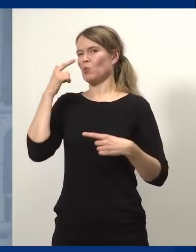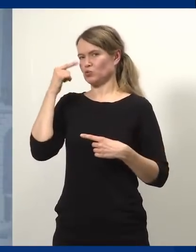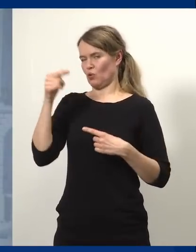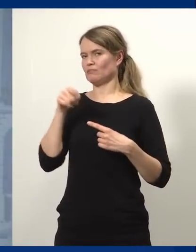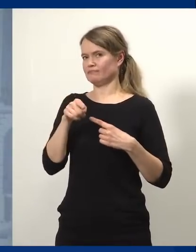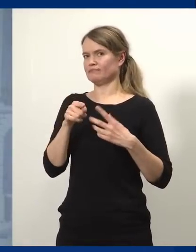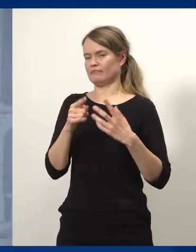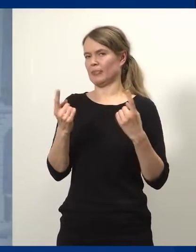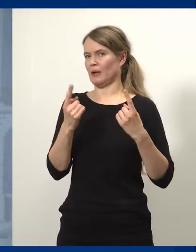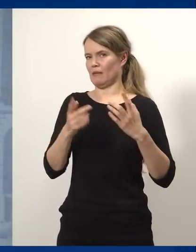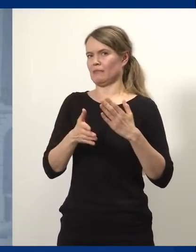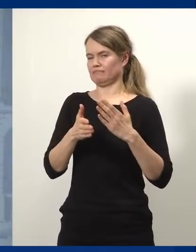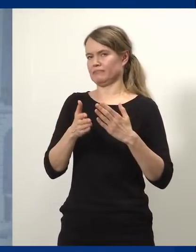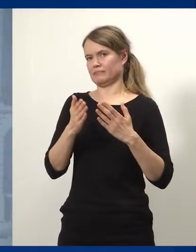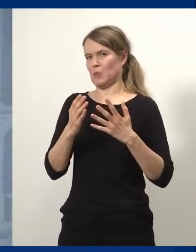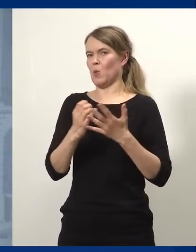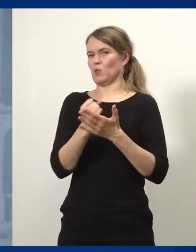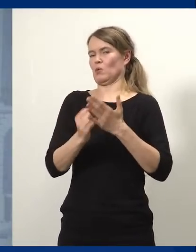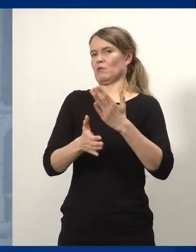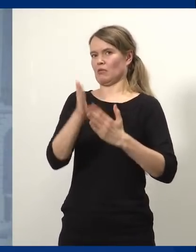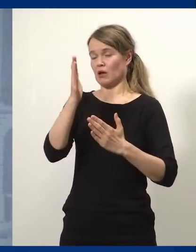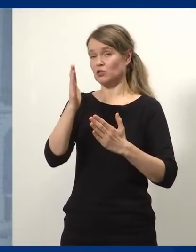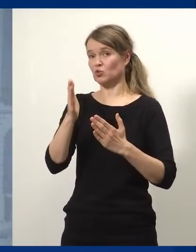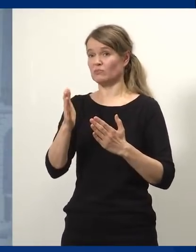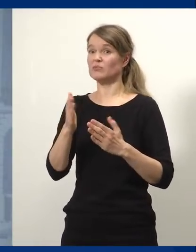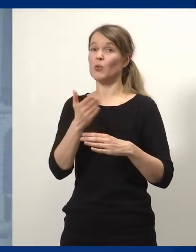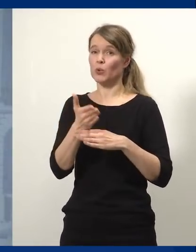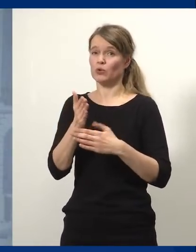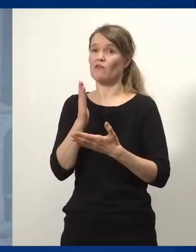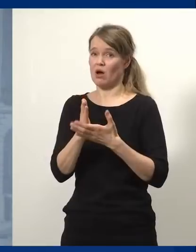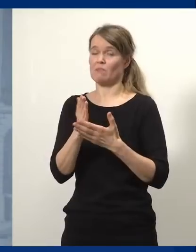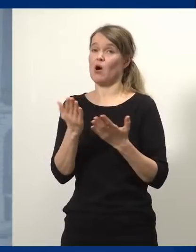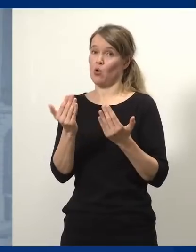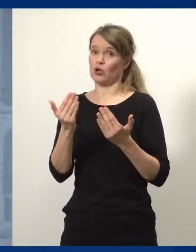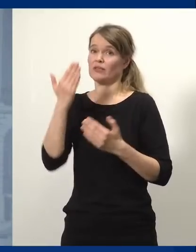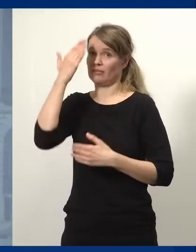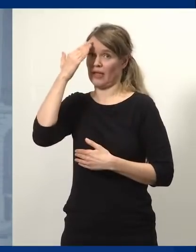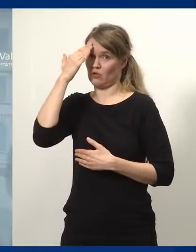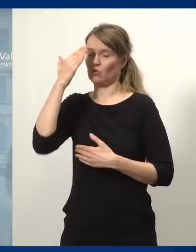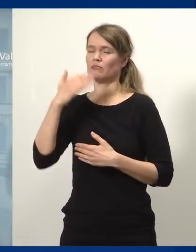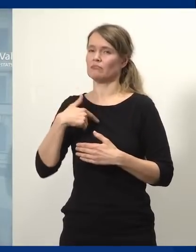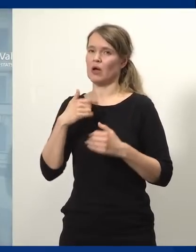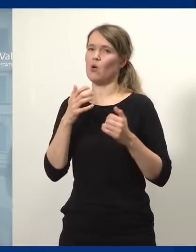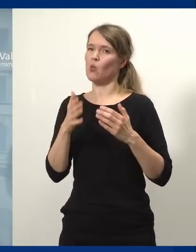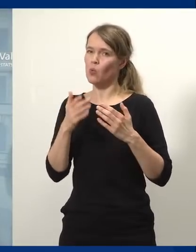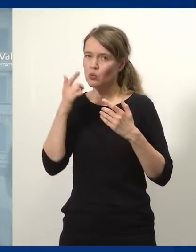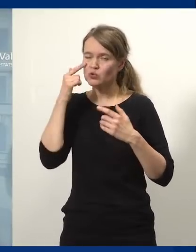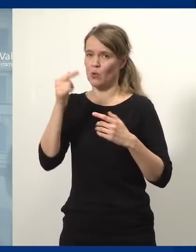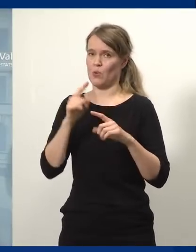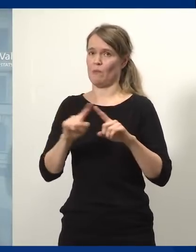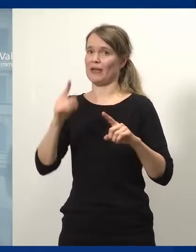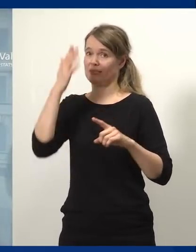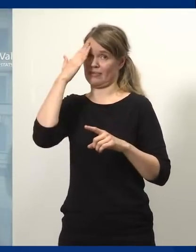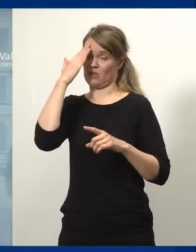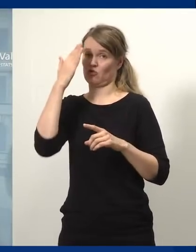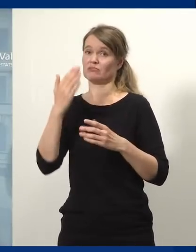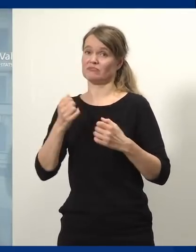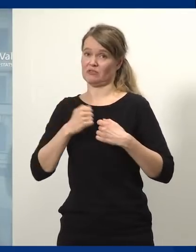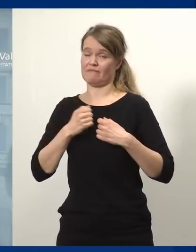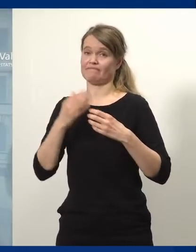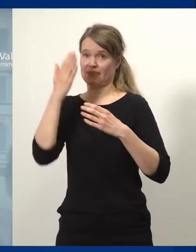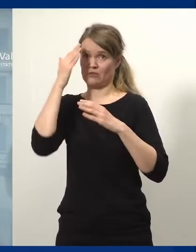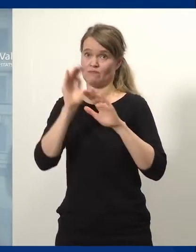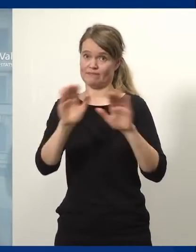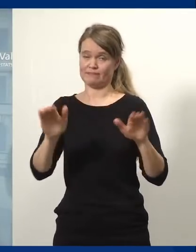tietoa odottavat, ja toivomme tietenkin, että mahdollisimman pikaisesti tämä tieto heille saadaan. Kiitos, ja kokeillaan sitten vielä